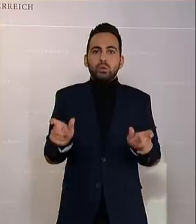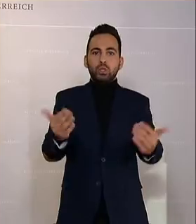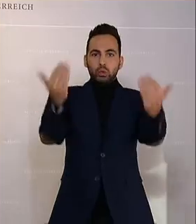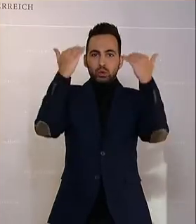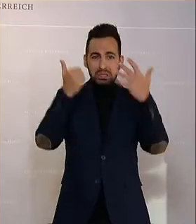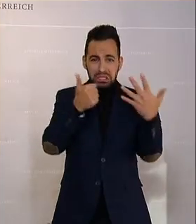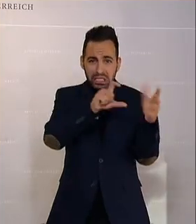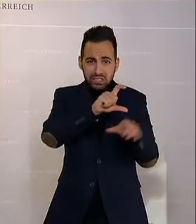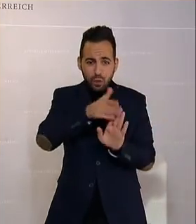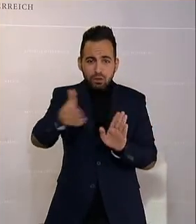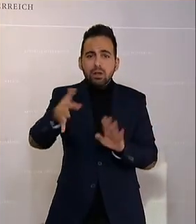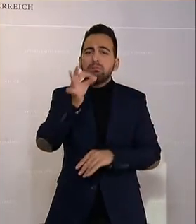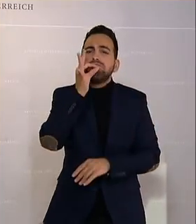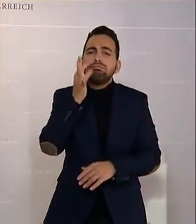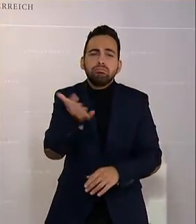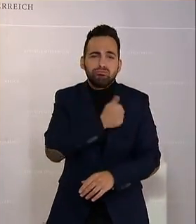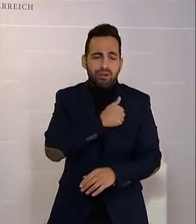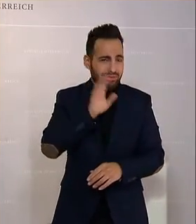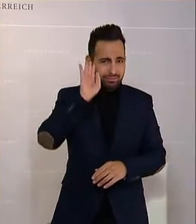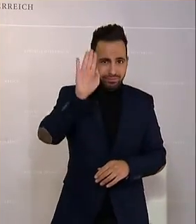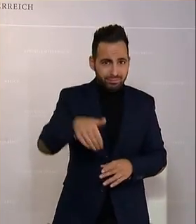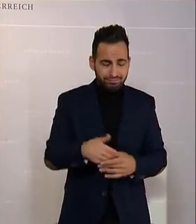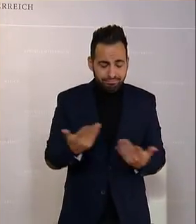wird sich nicht mehr ausgehen oder das kann sich auch gar nicht mehr ausgehen.